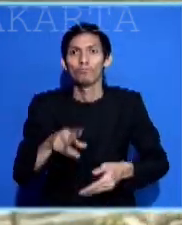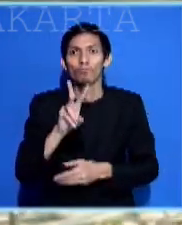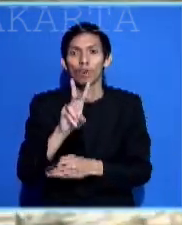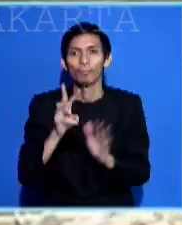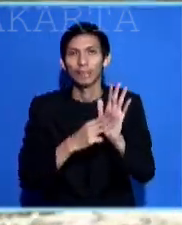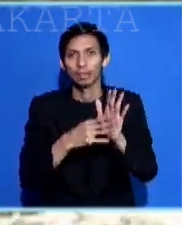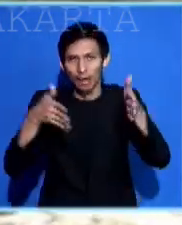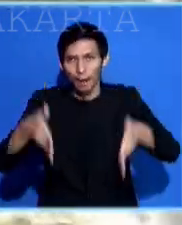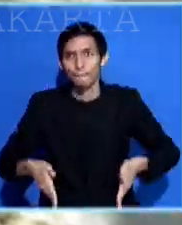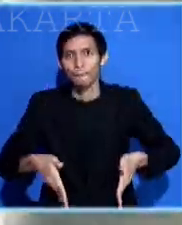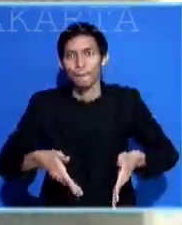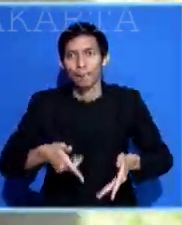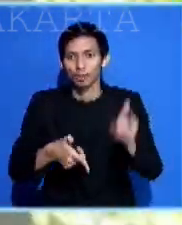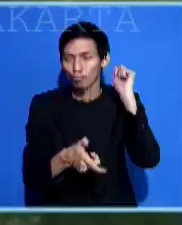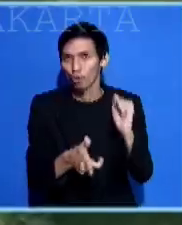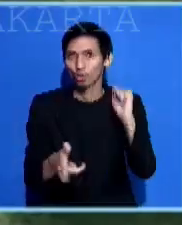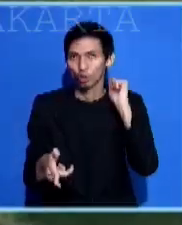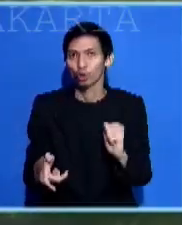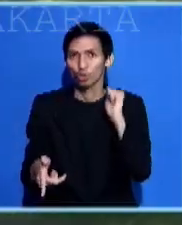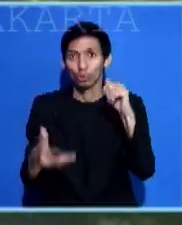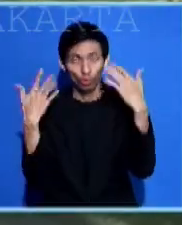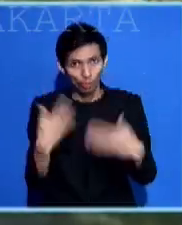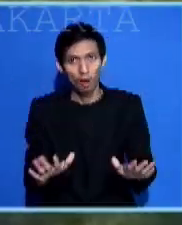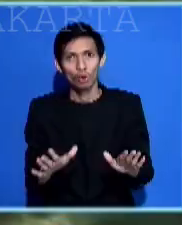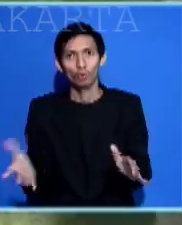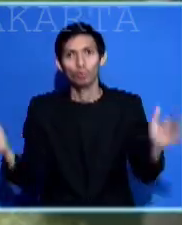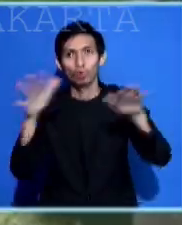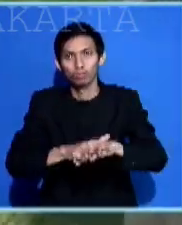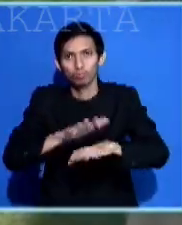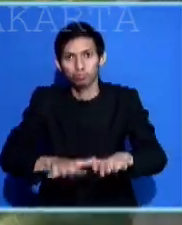ditutup, lantas disemen. Demikian Muhammad Ridwan, TVRI Yogyakarta melaporkan.